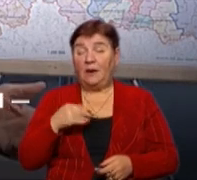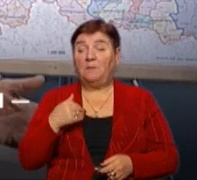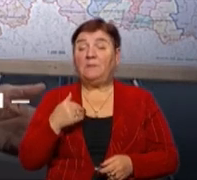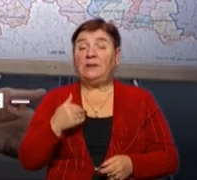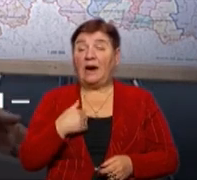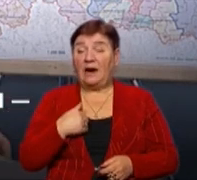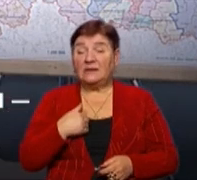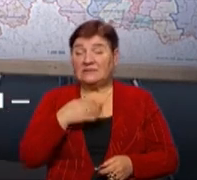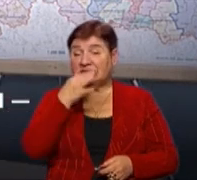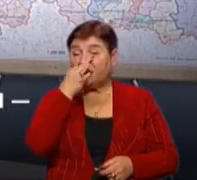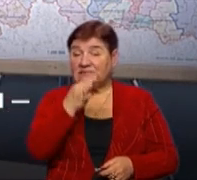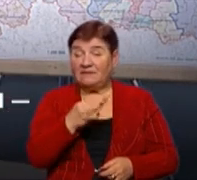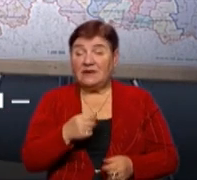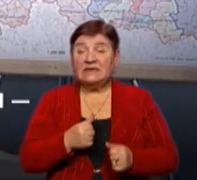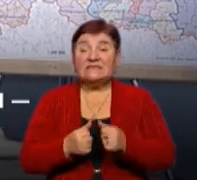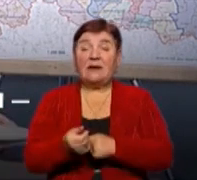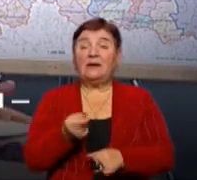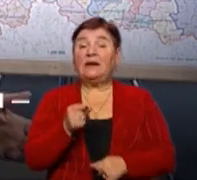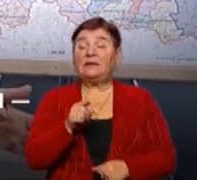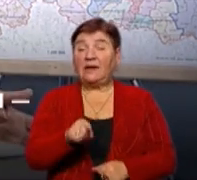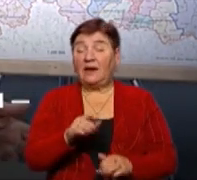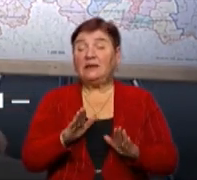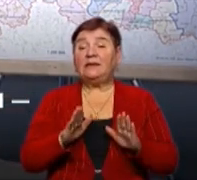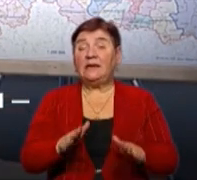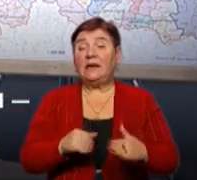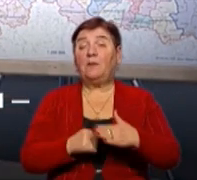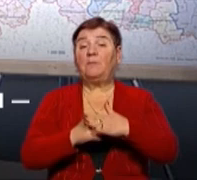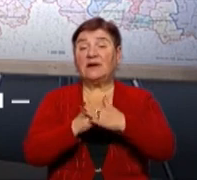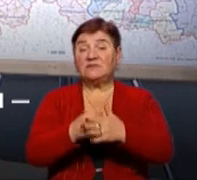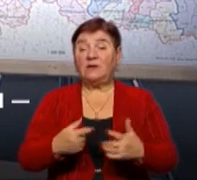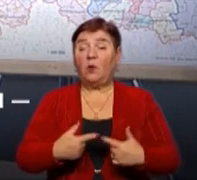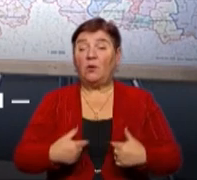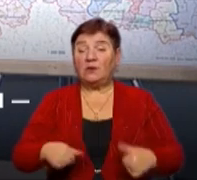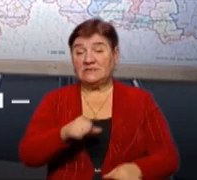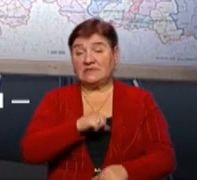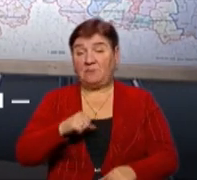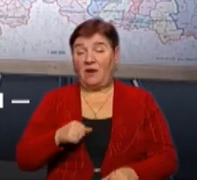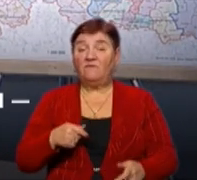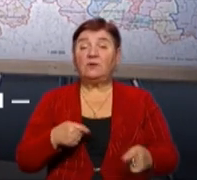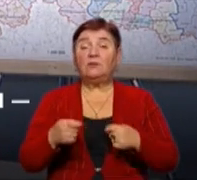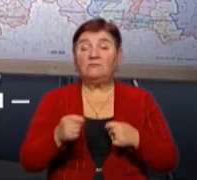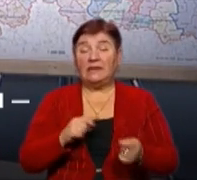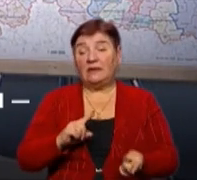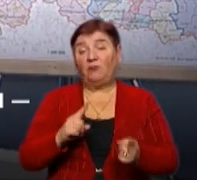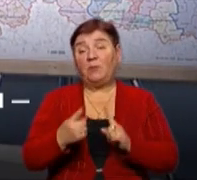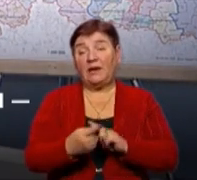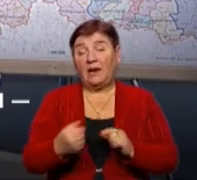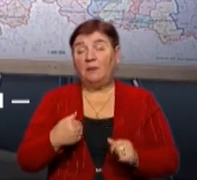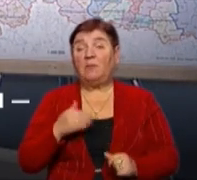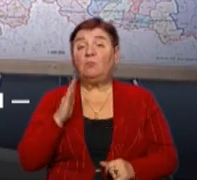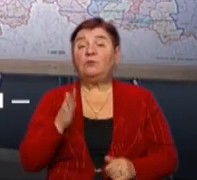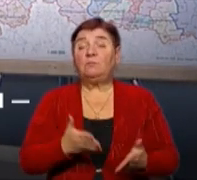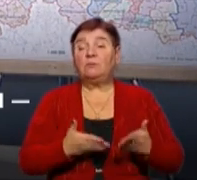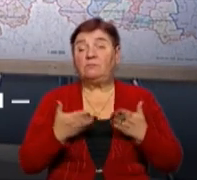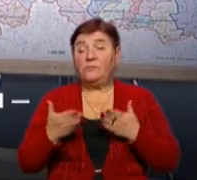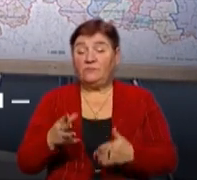що я зауважив якраз саме на те, що це тільки базові органи місцевого самоврядування. Навпаки, ми будемо